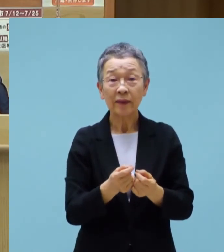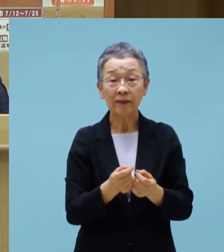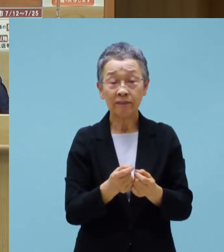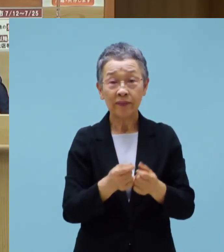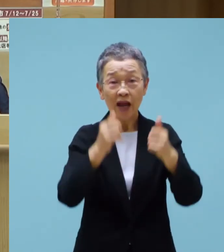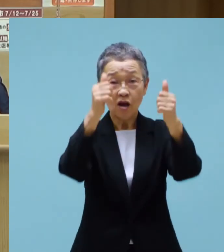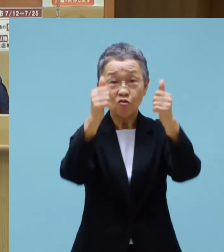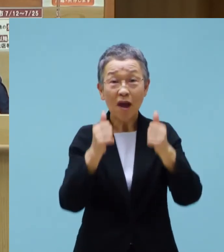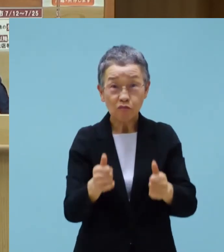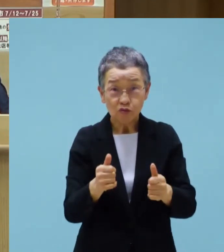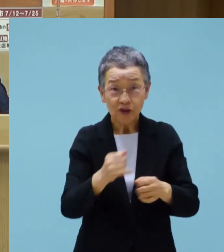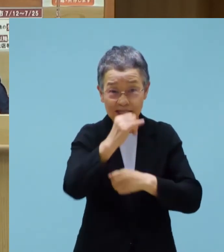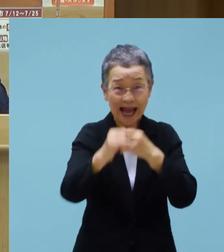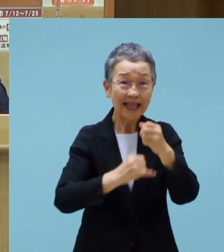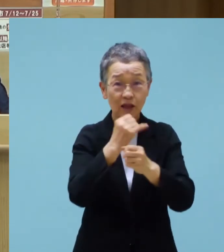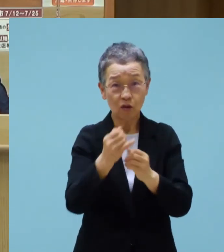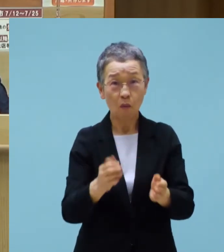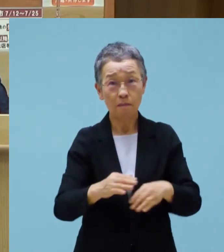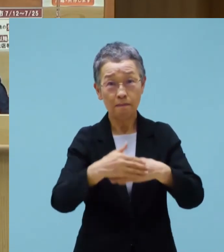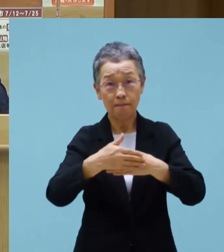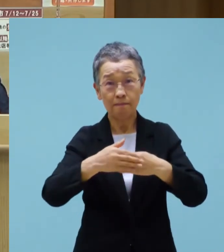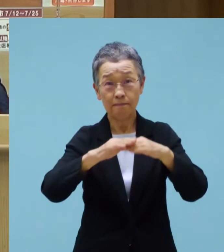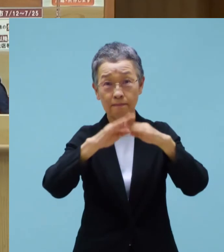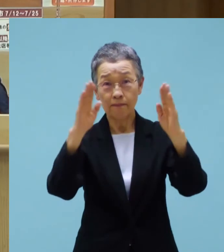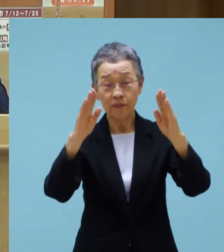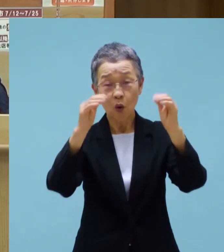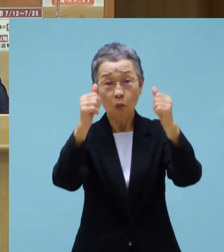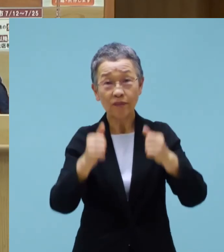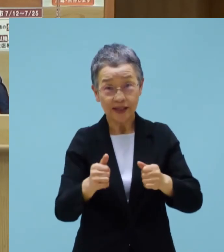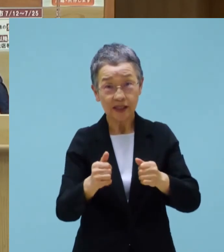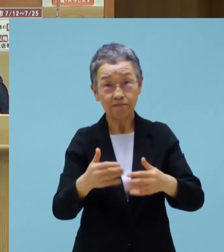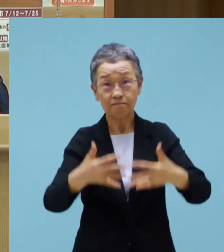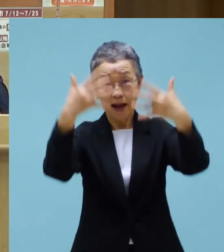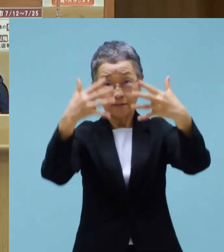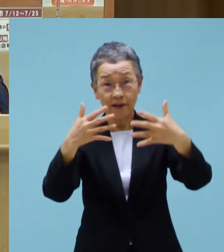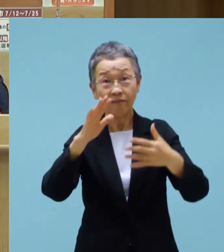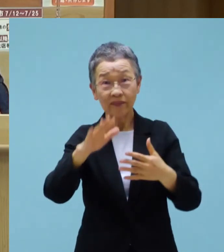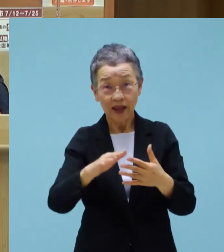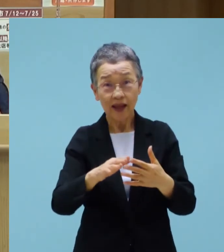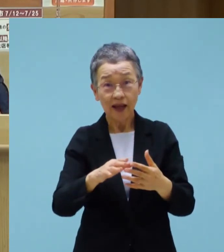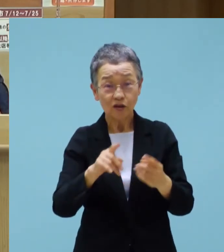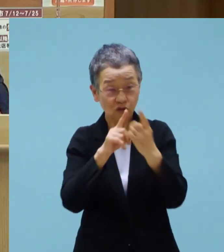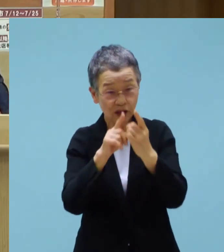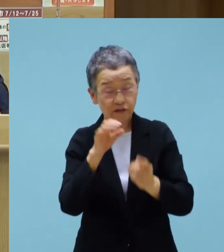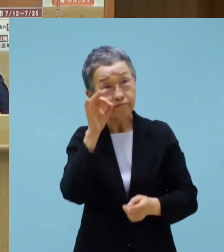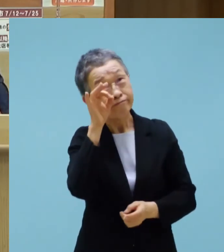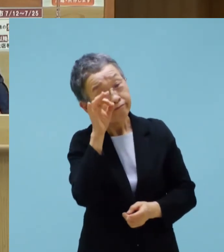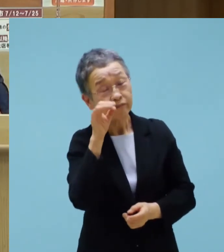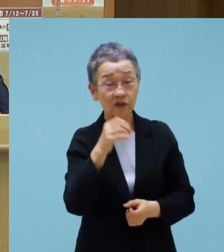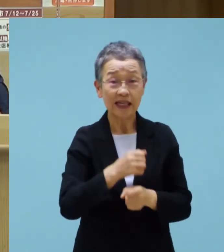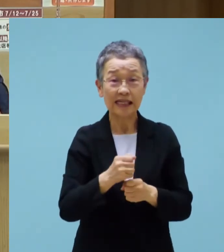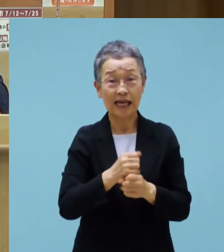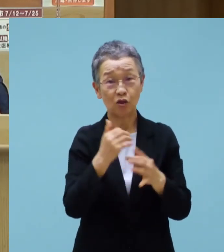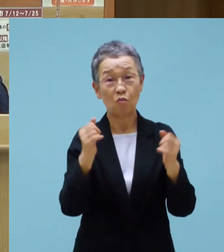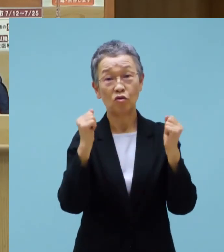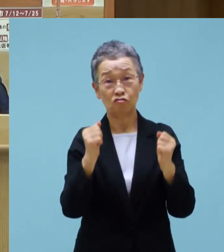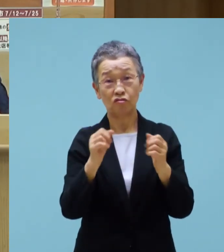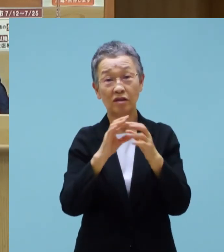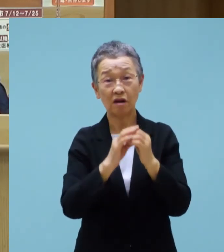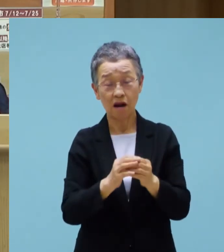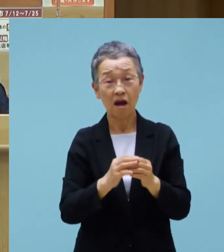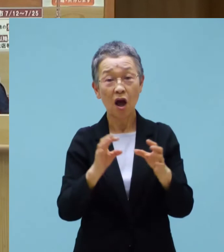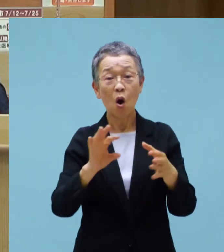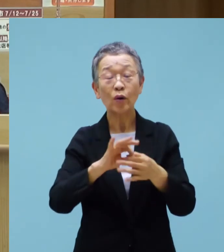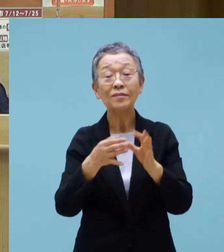も、結局直接ご覧になれない方がいらっしゃいますので、そういったオリンピックの専用サイ